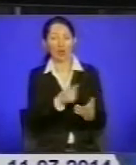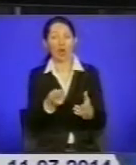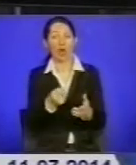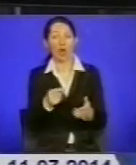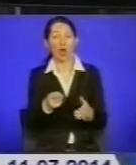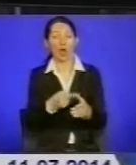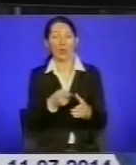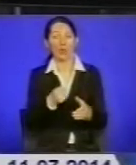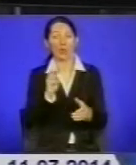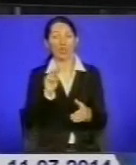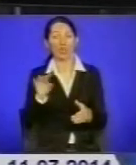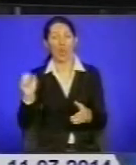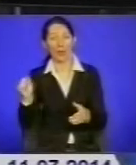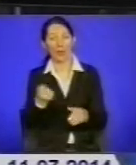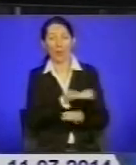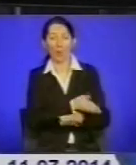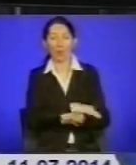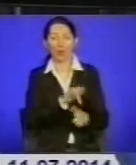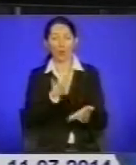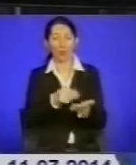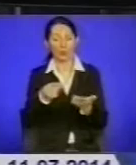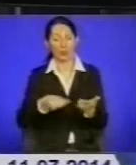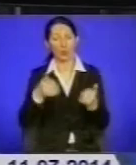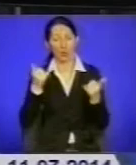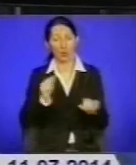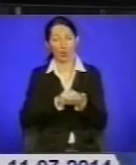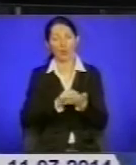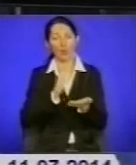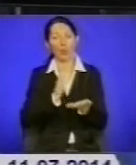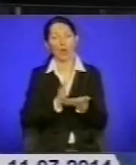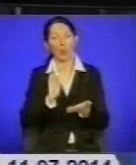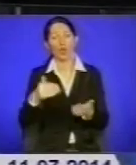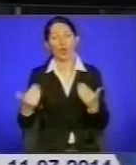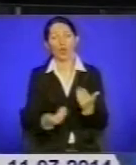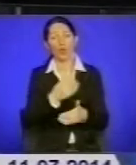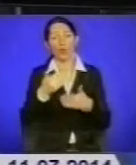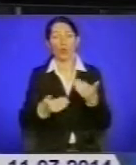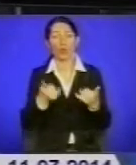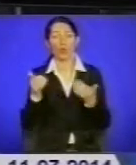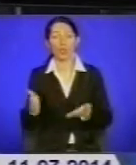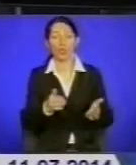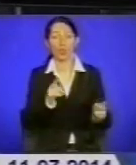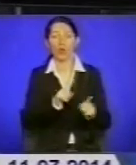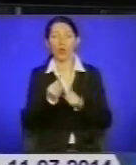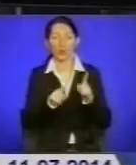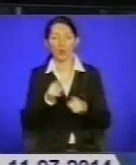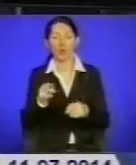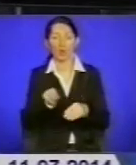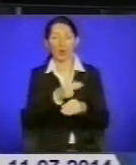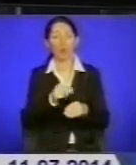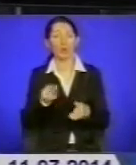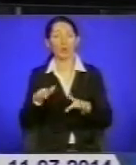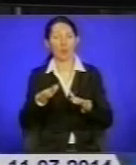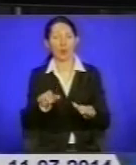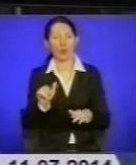Тернова підписали сьогодні. Документ має стати новим кроком на шляху реформування лікувальної справи у Тернополі. Деталі у